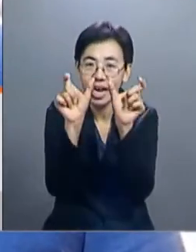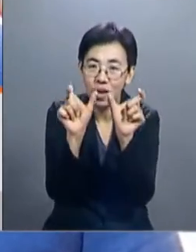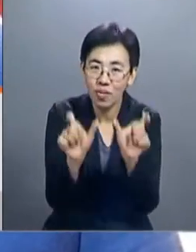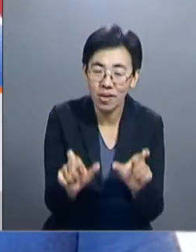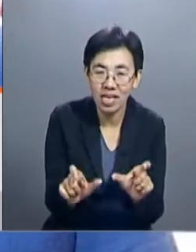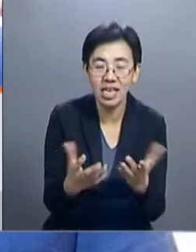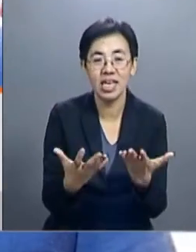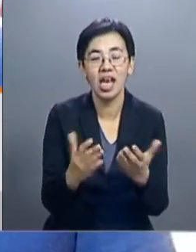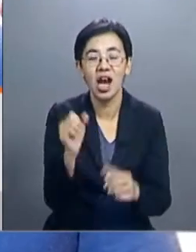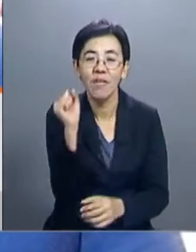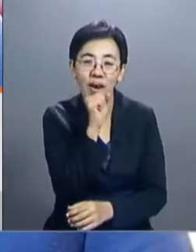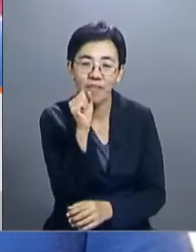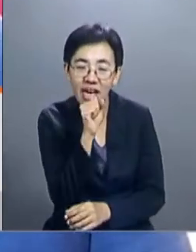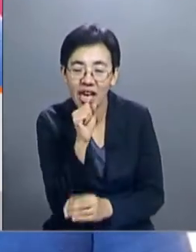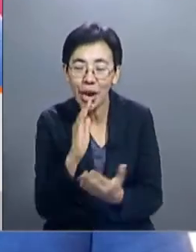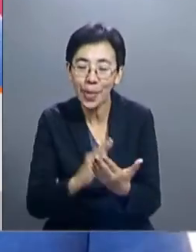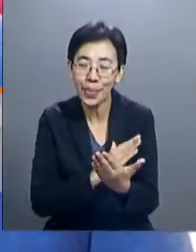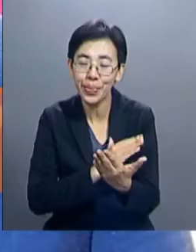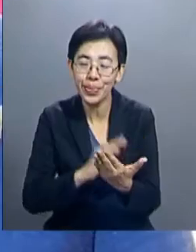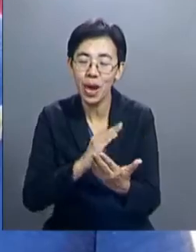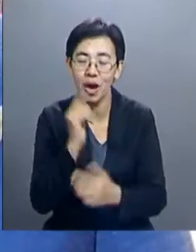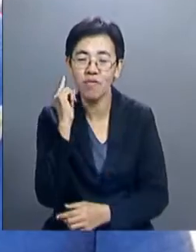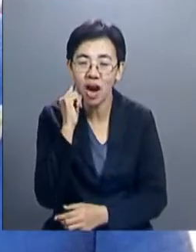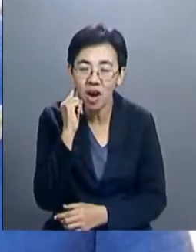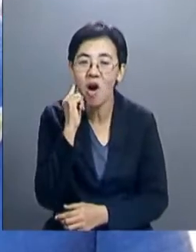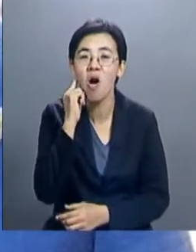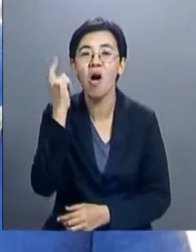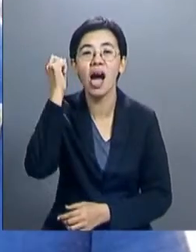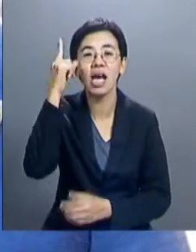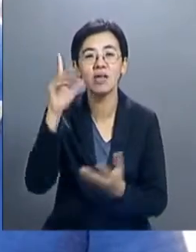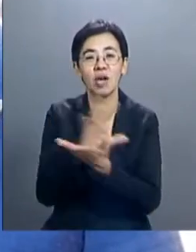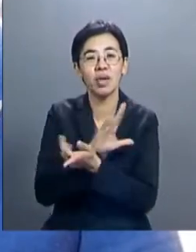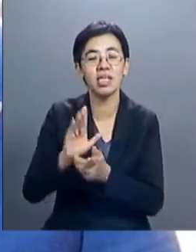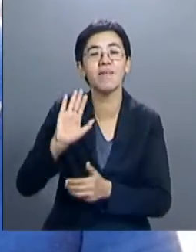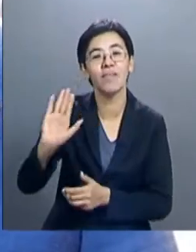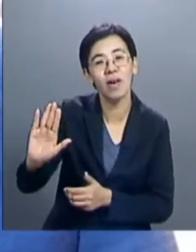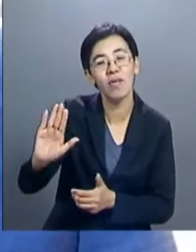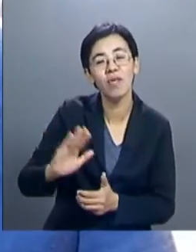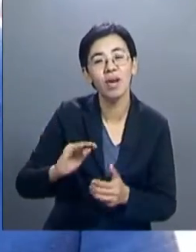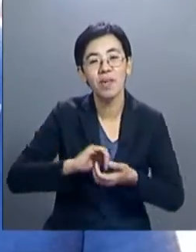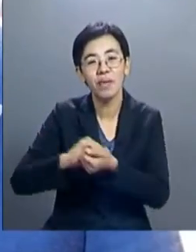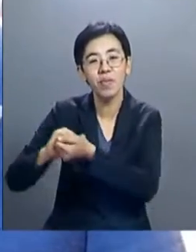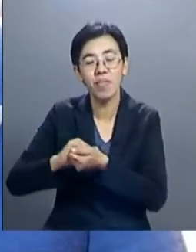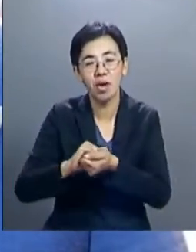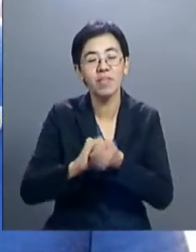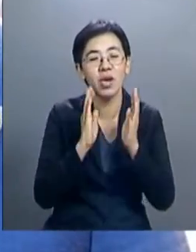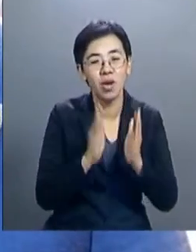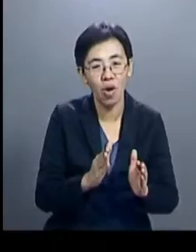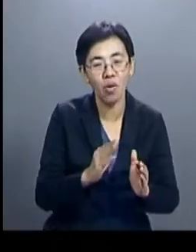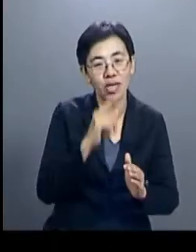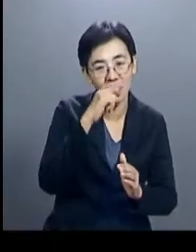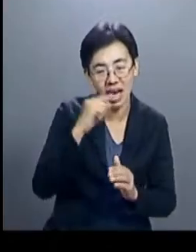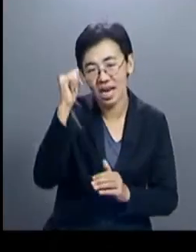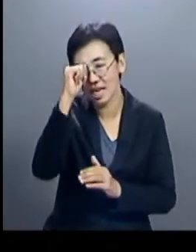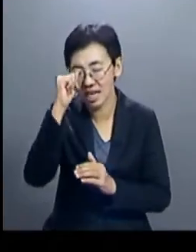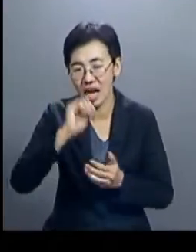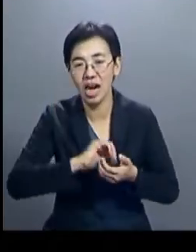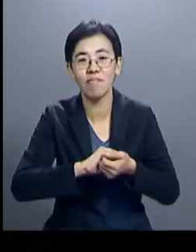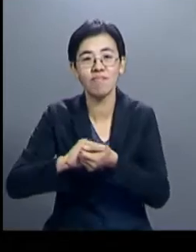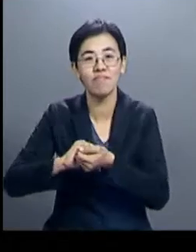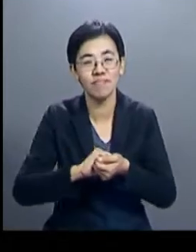ฟังเพลงใช่ไหมคะมันก็คือเครื่องมือที่ใช้เชื่อมความสัมพันธ์ของคนต่อคนด้วยกัน